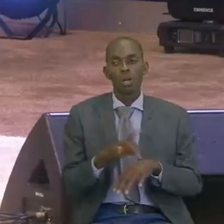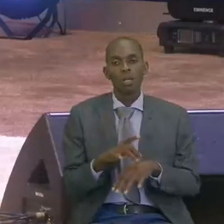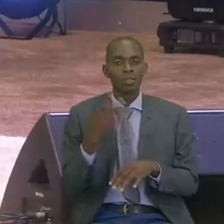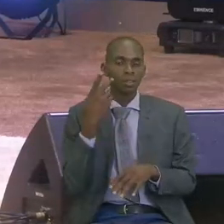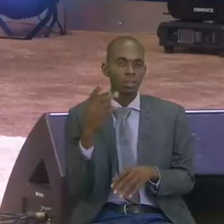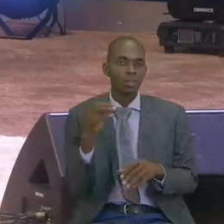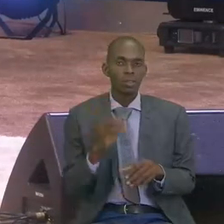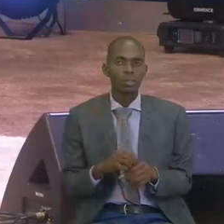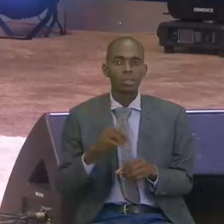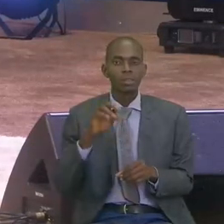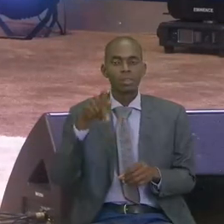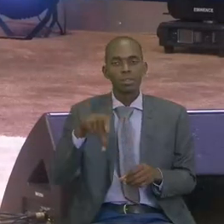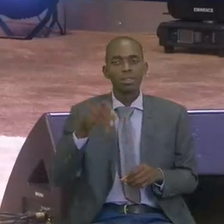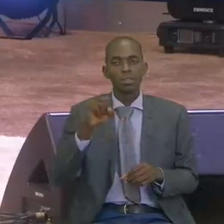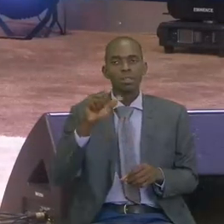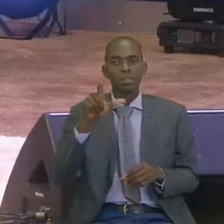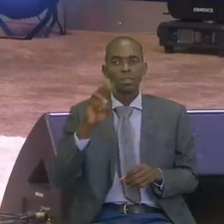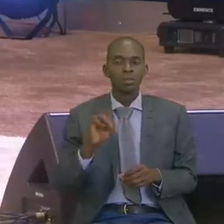Voyons.